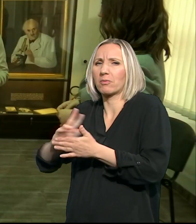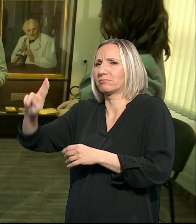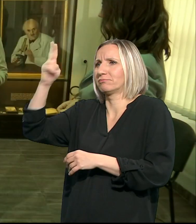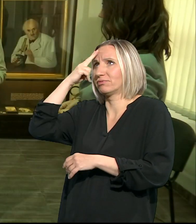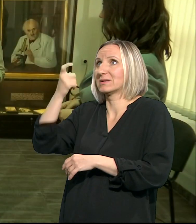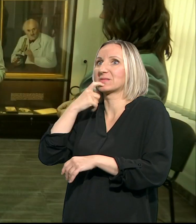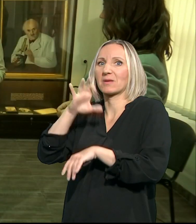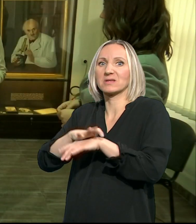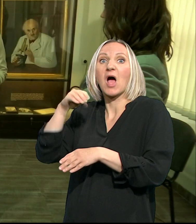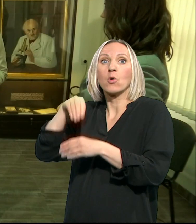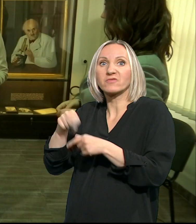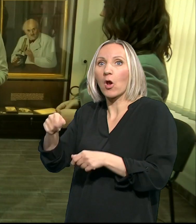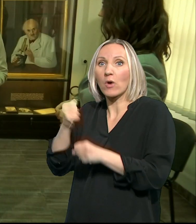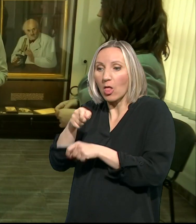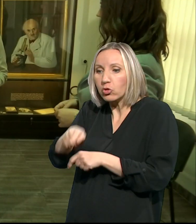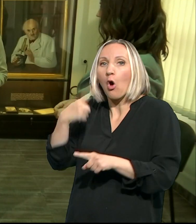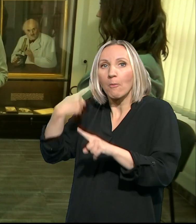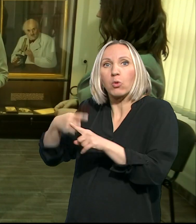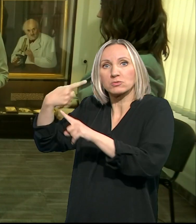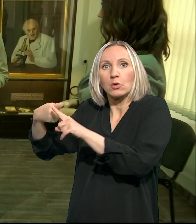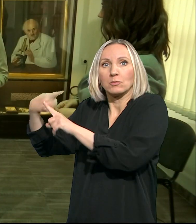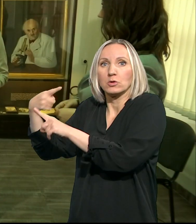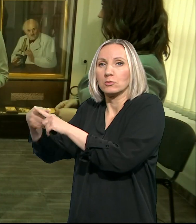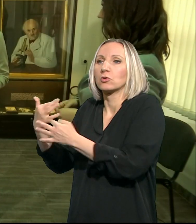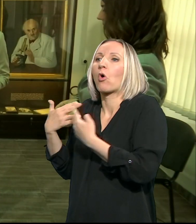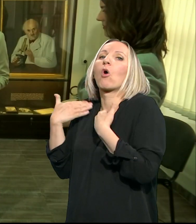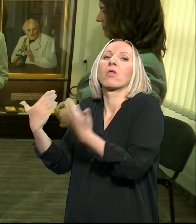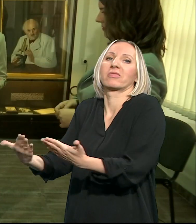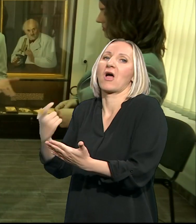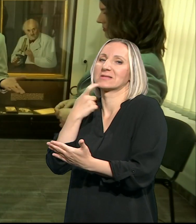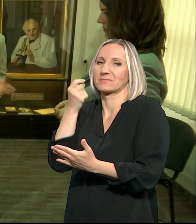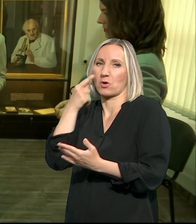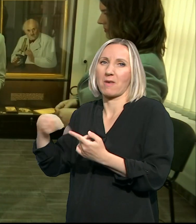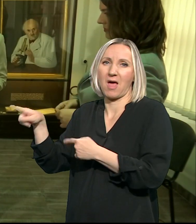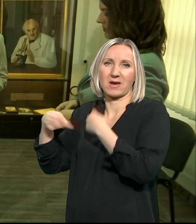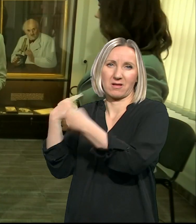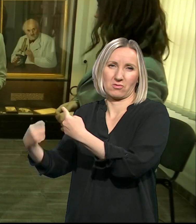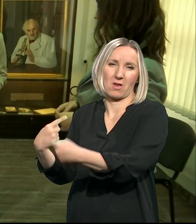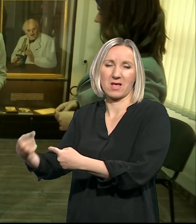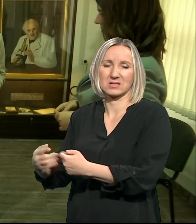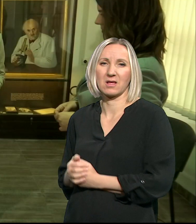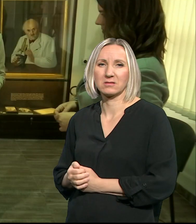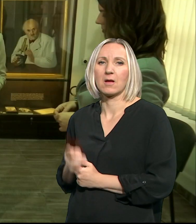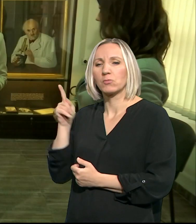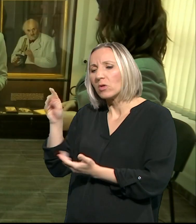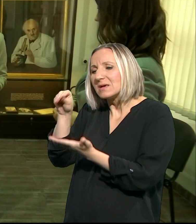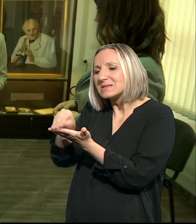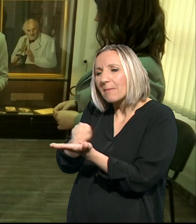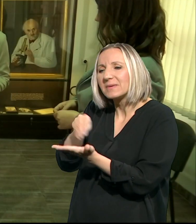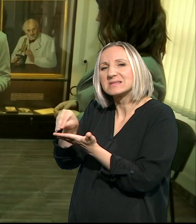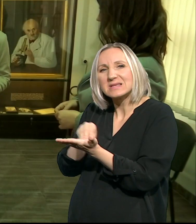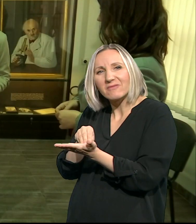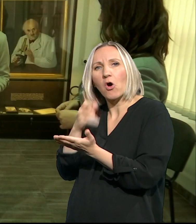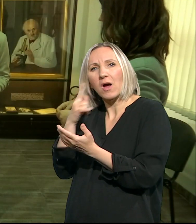A vidjeli smo koliko je mnogo on toga još ostavio srpskom narodu. I on je prelazeći preko Albanije zapisivao,